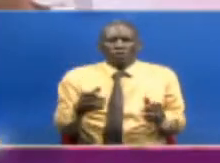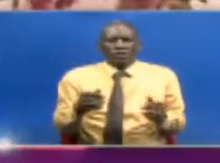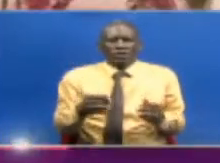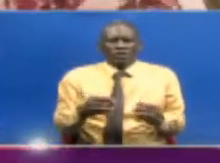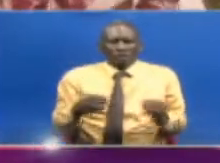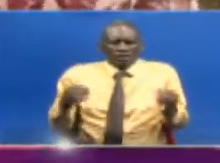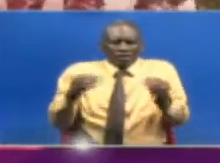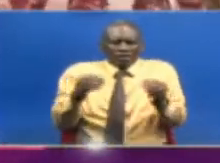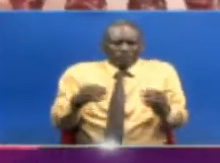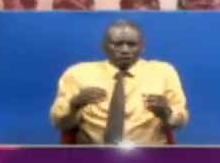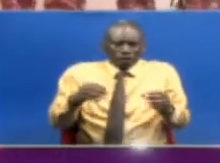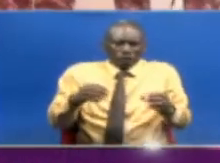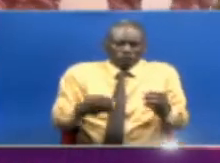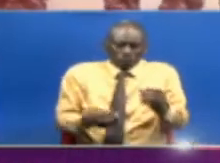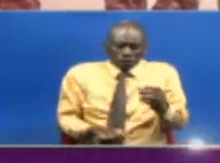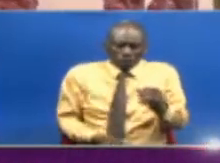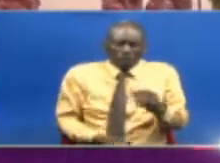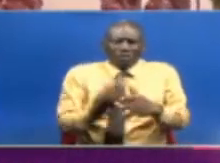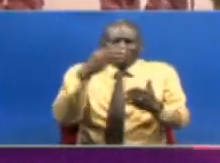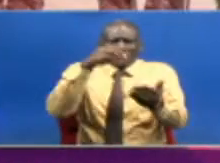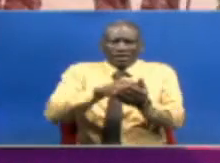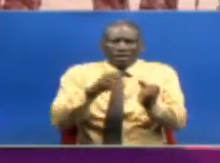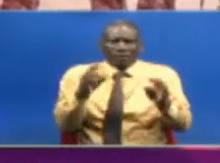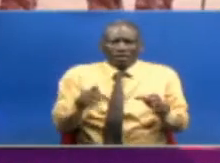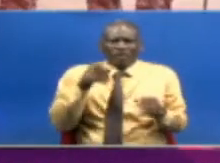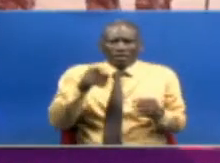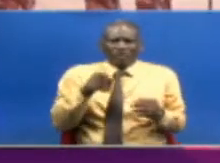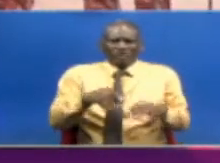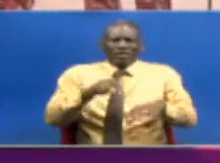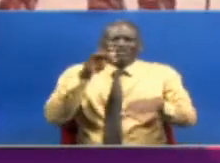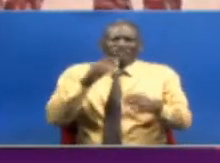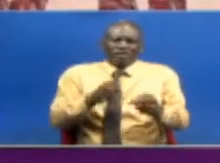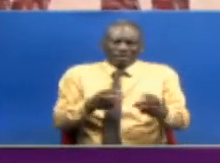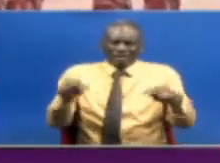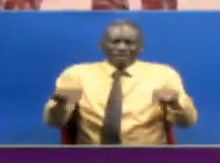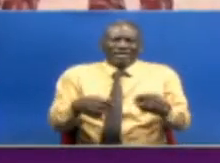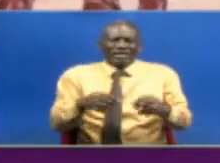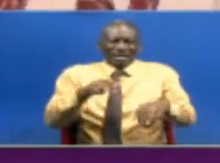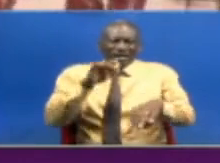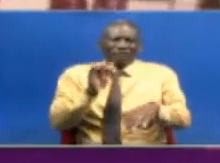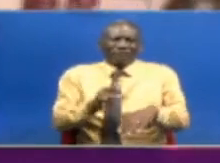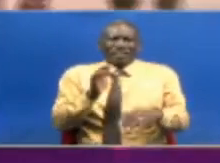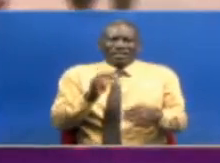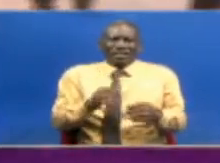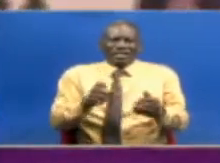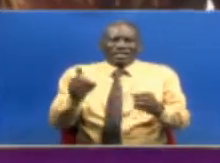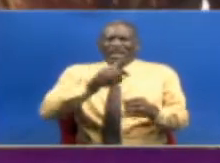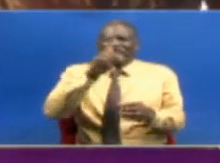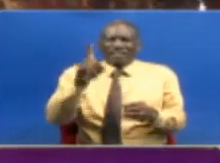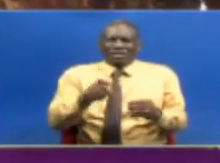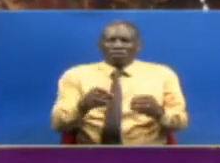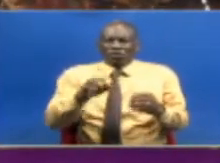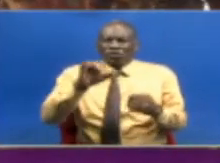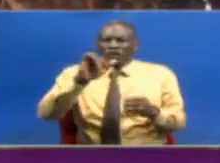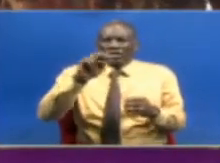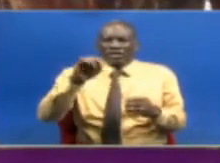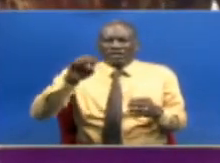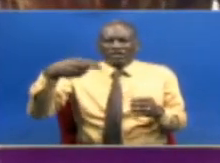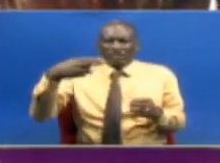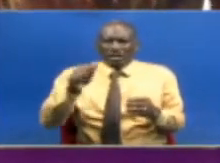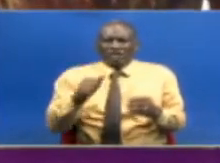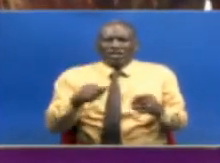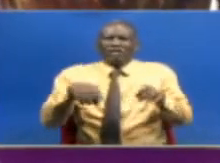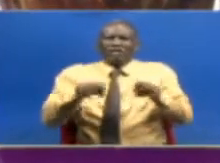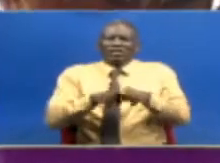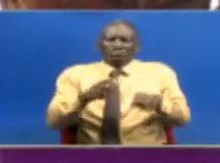tena. Tukio hili lilitatiza mtihani wa insha uliotarajiwa kufanyika saa 8 mchana licha ya ahadi ya serikali